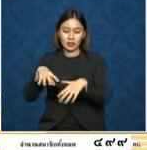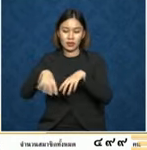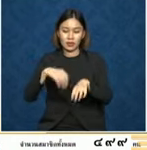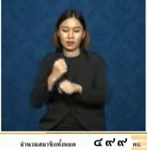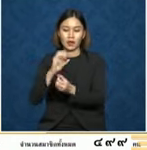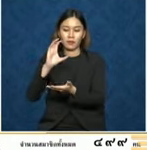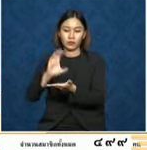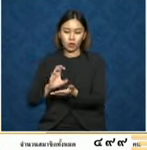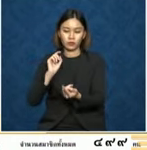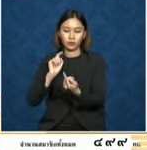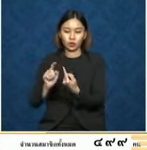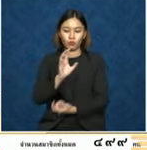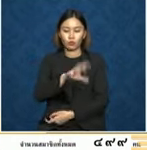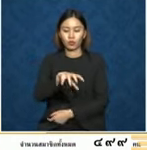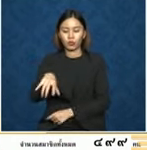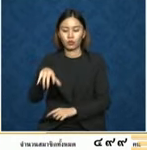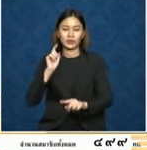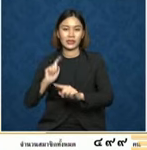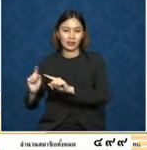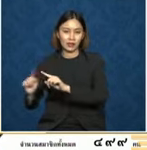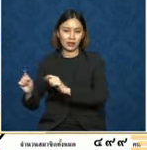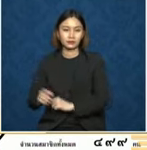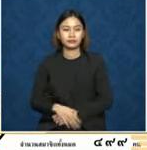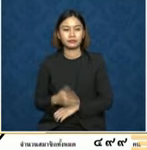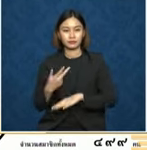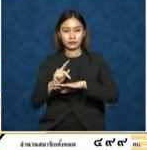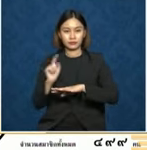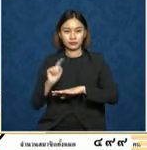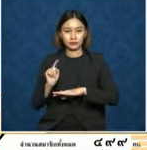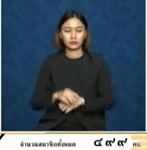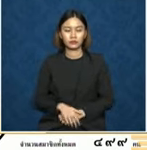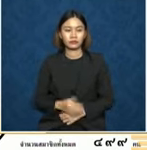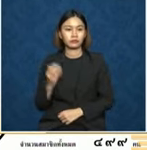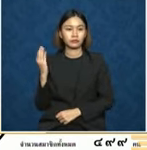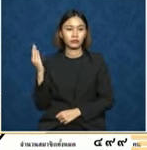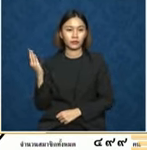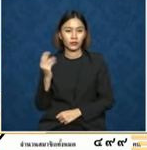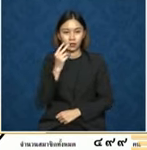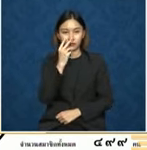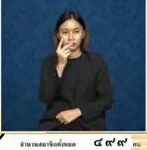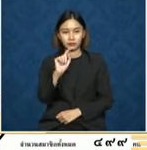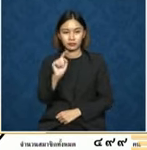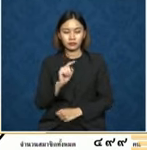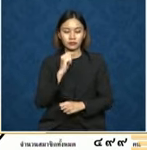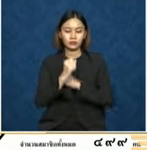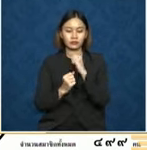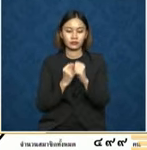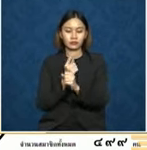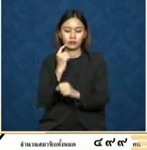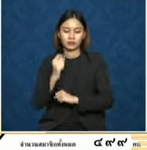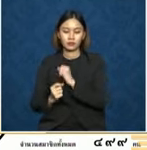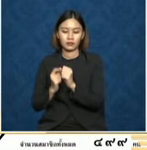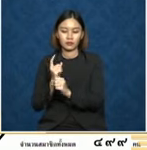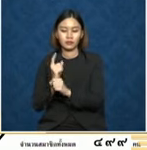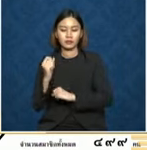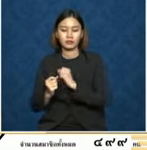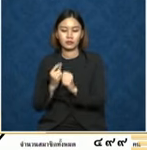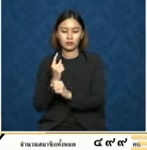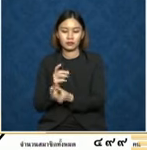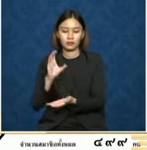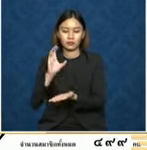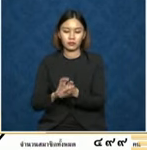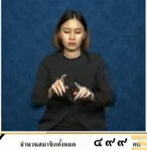การเงินขององค์กรต่างๆท่านประธานครับจากตรงนี้จะเห็นได้เลยครับว่าในแต่ละปีที่มีปีงบประ